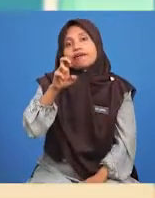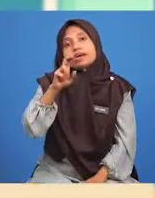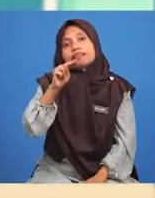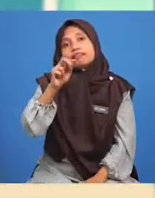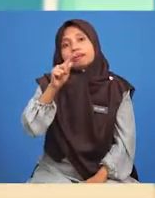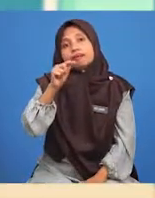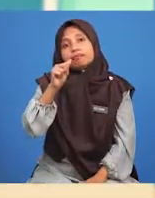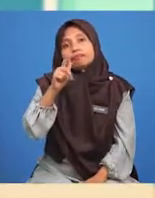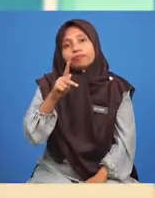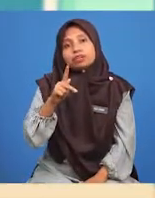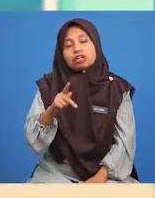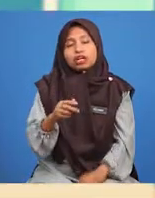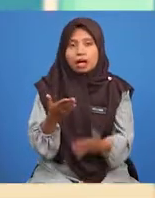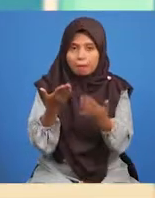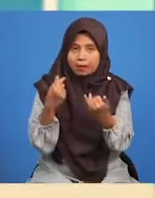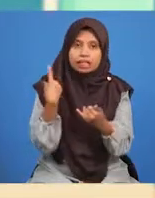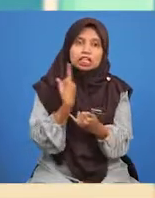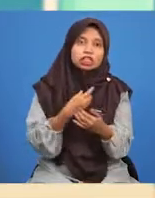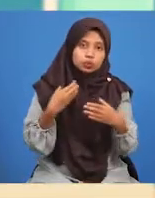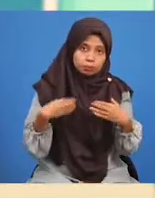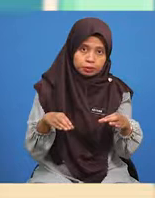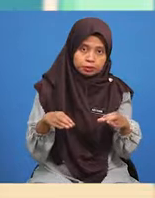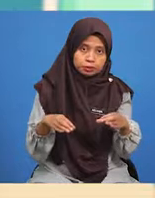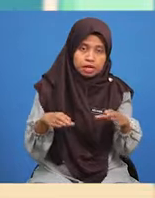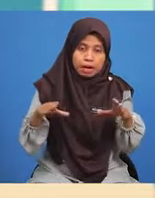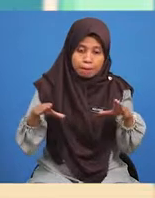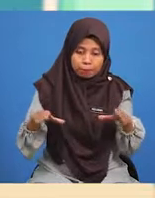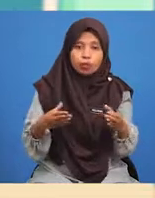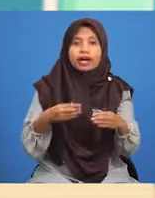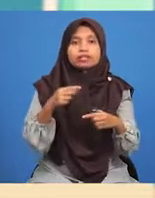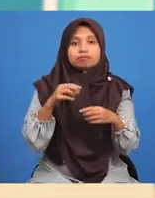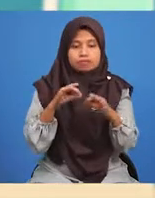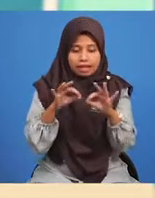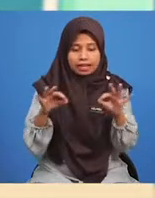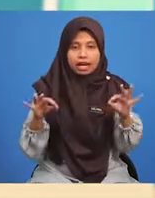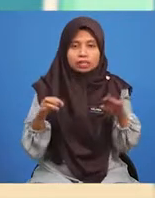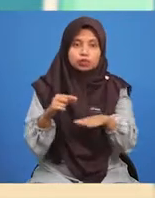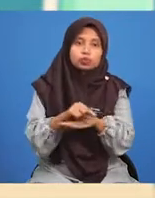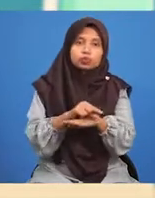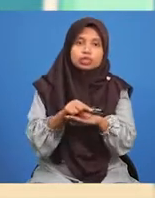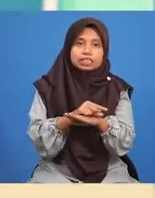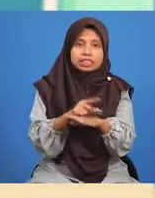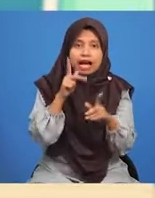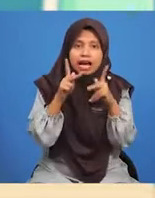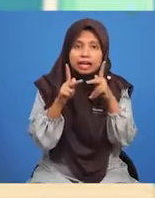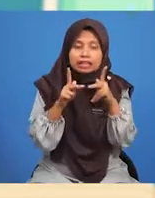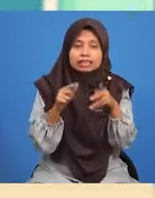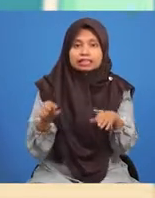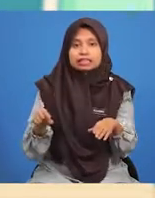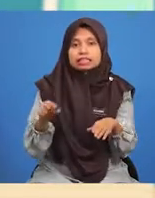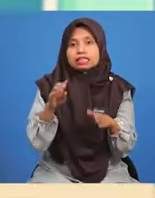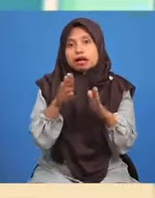tadi. Mari kita cuba membina ayat menggunakan kata